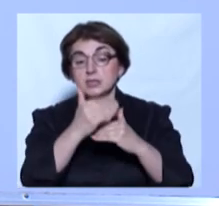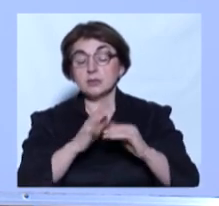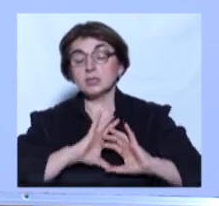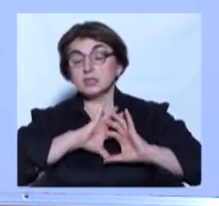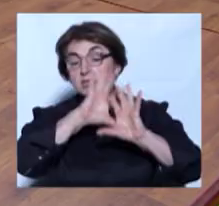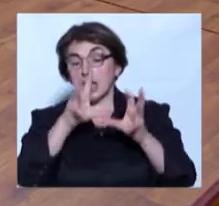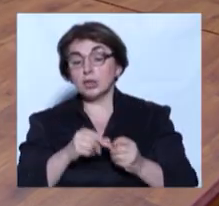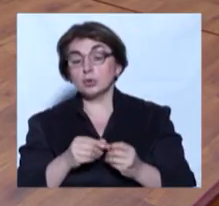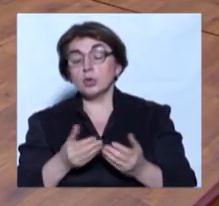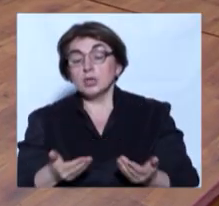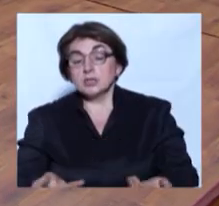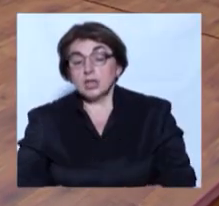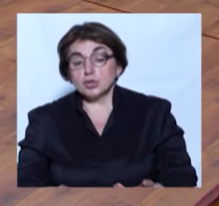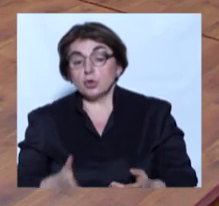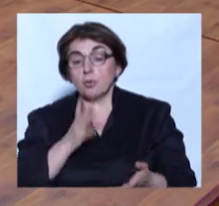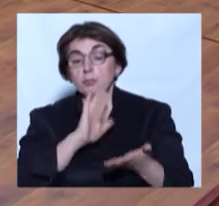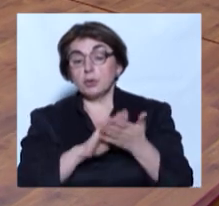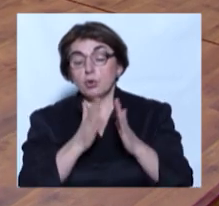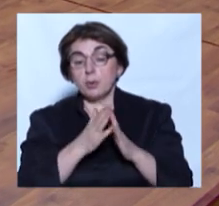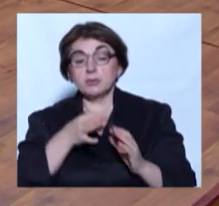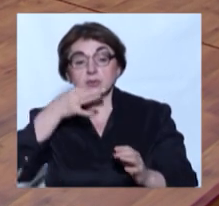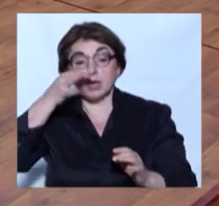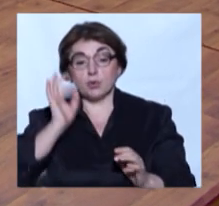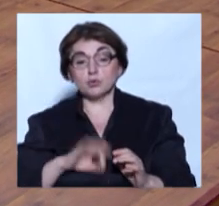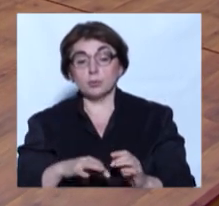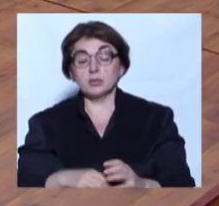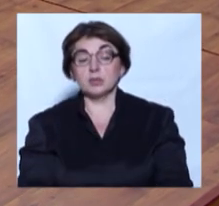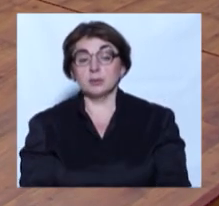საერთოდ საცხოვრებელი გარემოს და ცხოვრების პირობების გაუმჯობესებას.